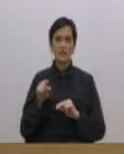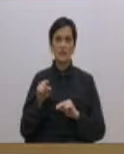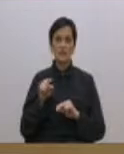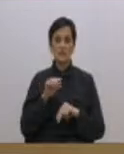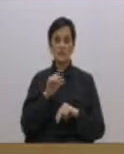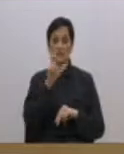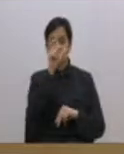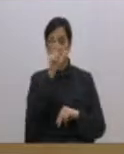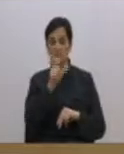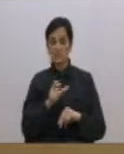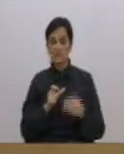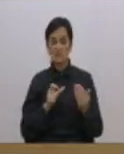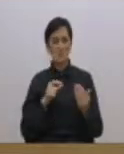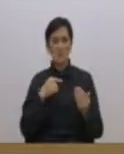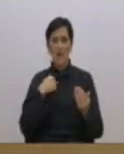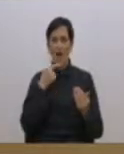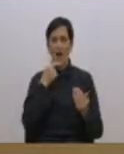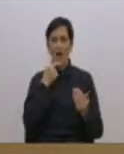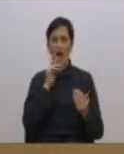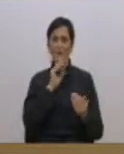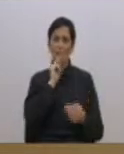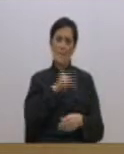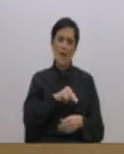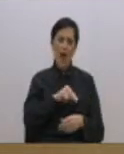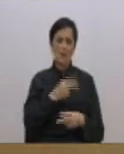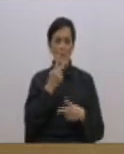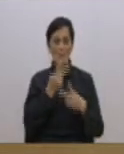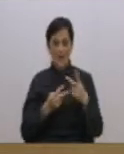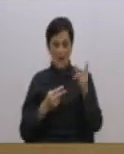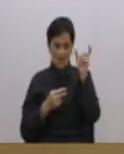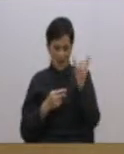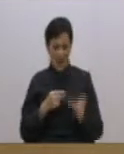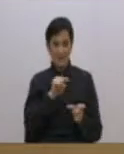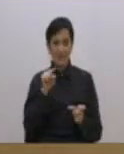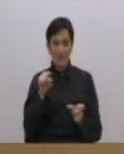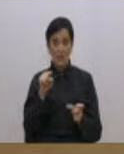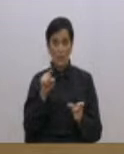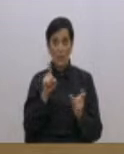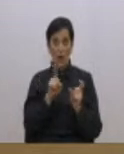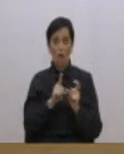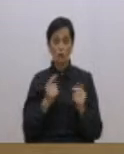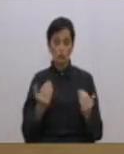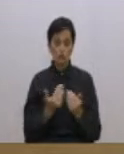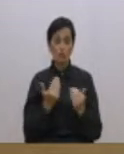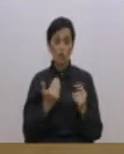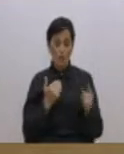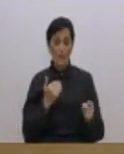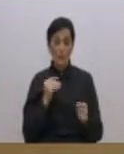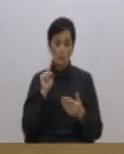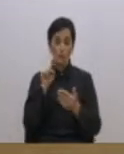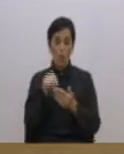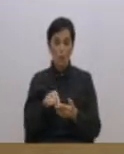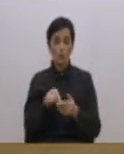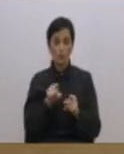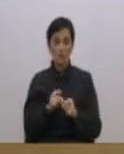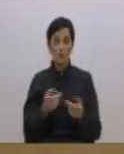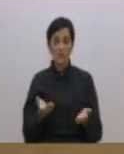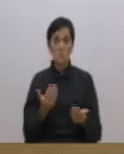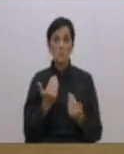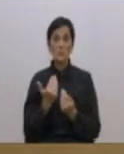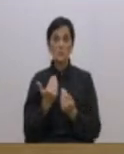ბენეფიციარი თქვენი, მე არ ვიტყვი ბრალდებული, მჭავრდებული ბენეფიციარი იმ მომენტში ეს ცხოვრება მიხმოხდა,